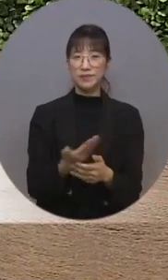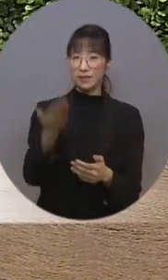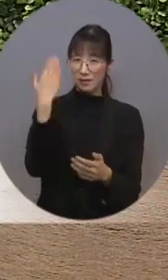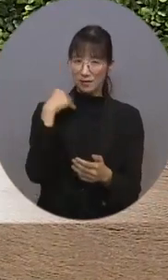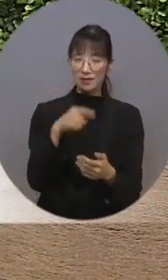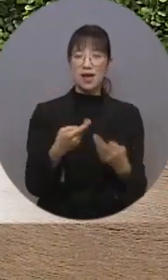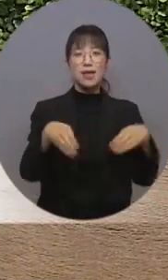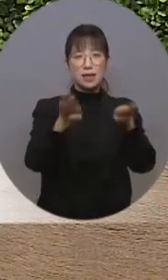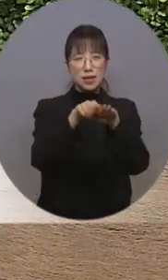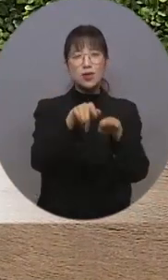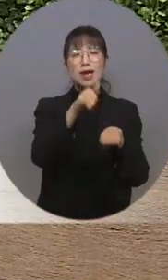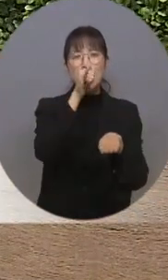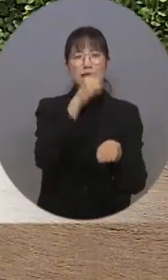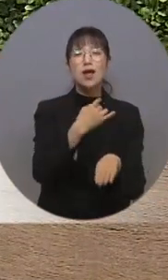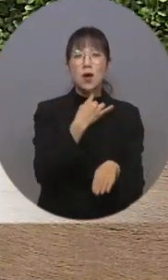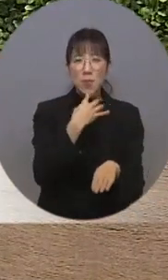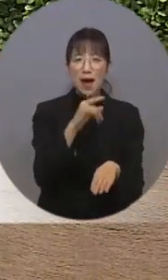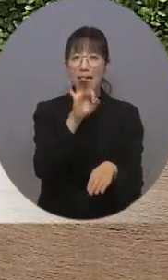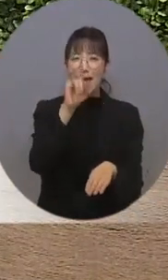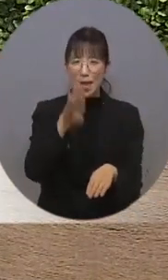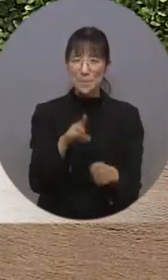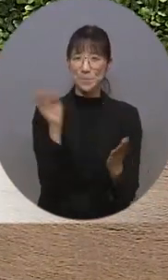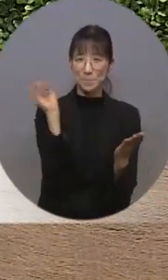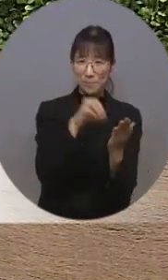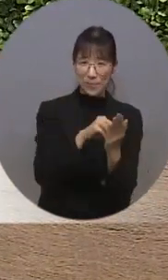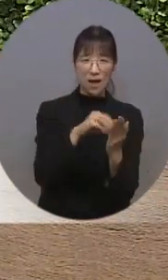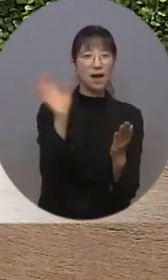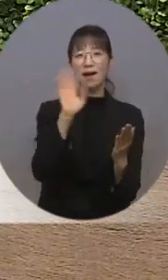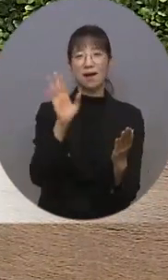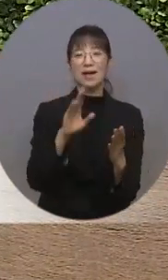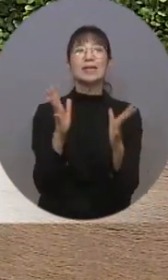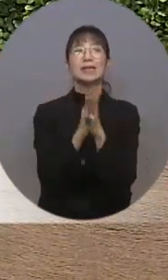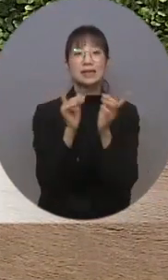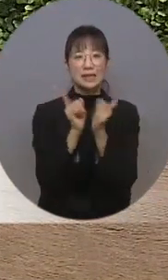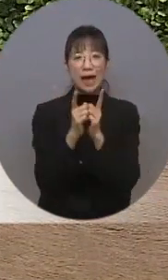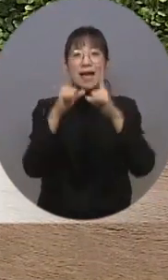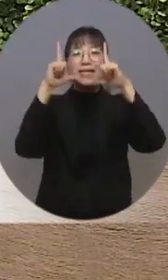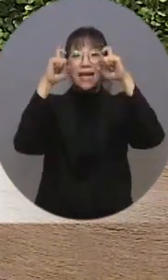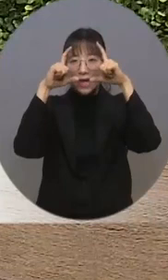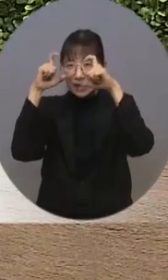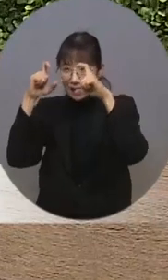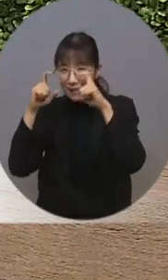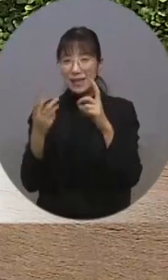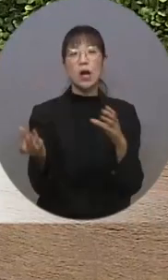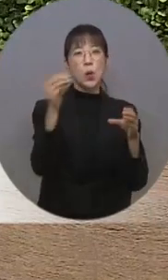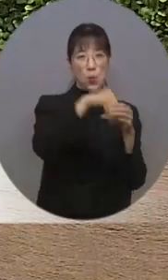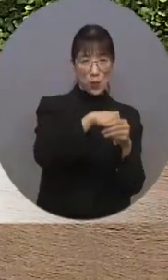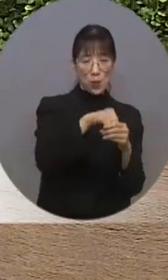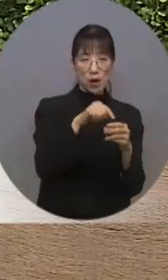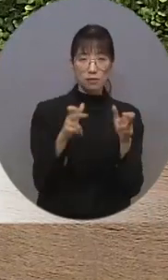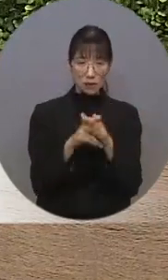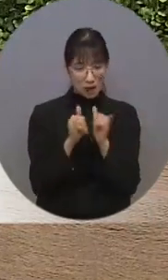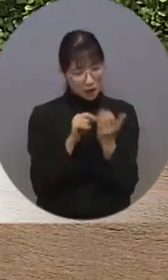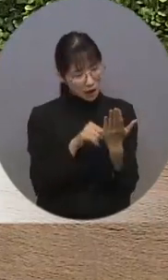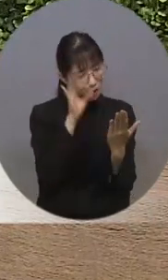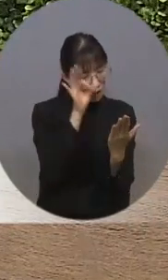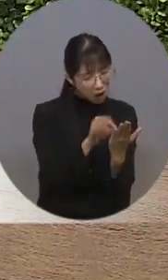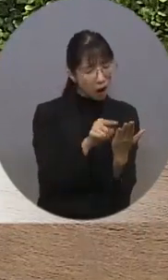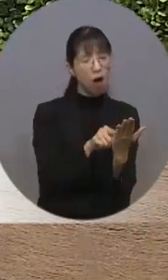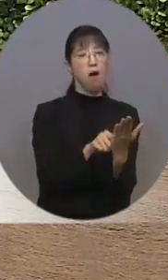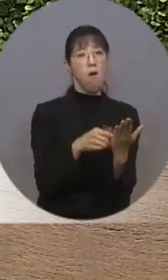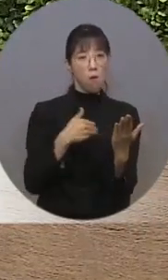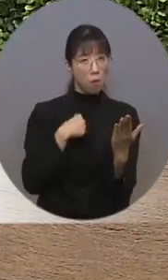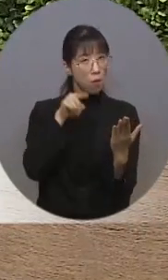설치 여부만 안내하던 스마트 앱보다는 직접적으로 사진 정보를 제공함으로 인해서 장애인분들이 이용 가능한 부분에